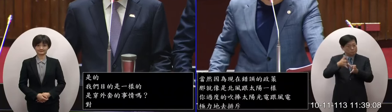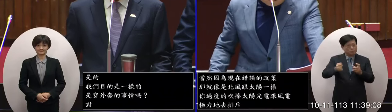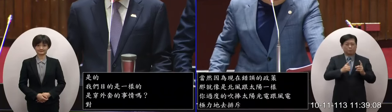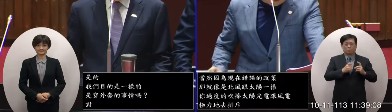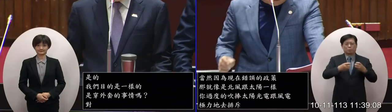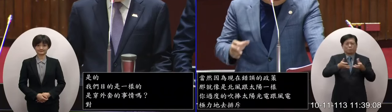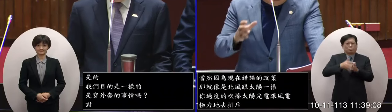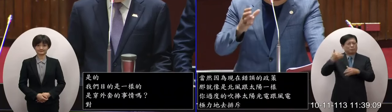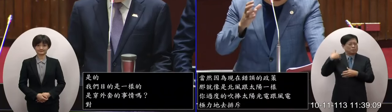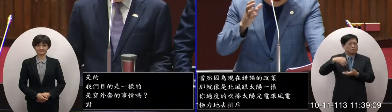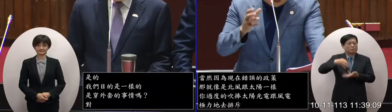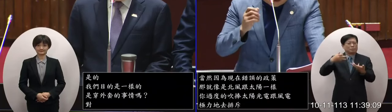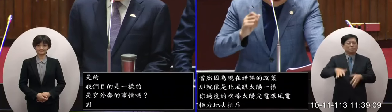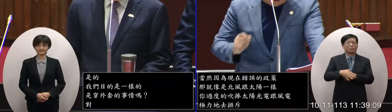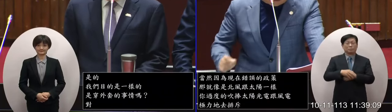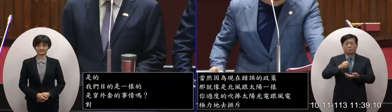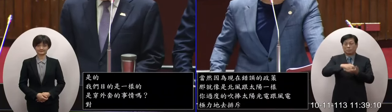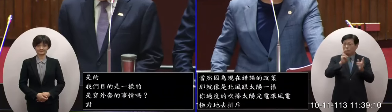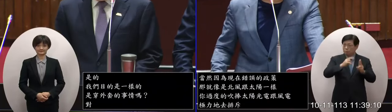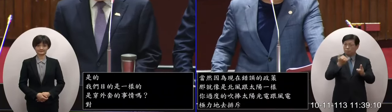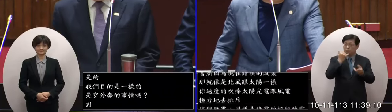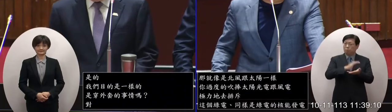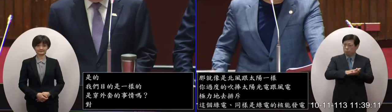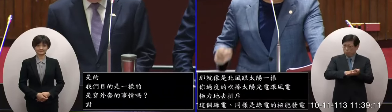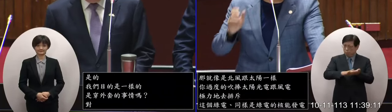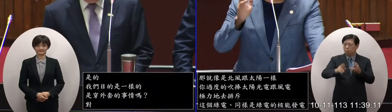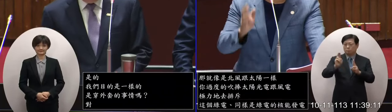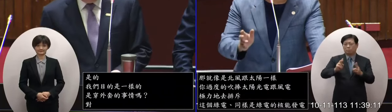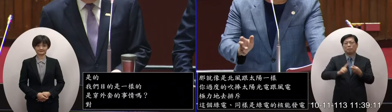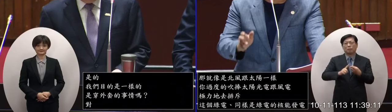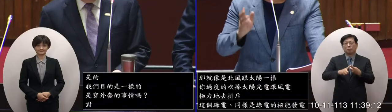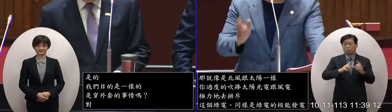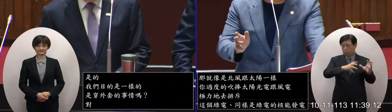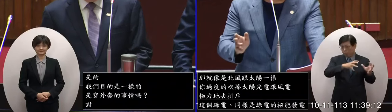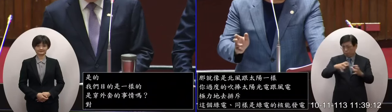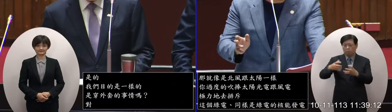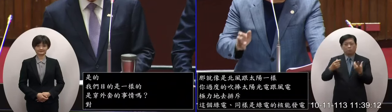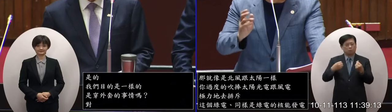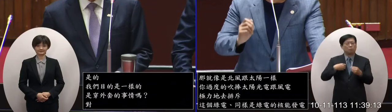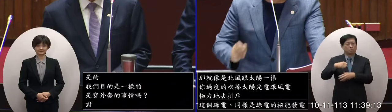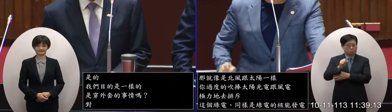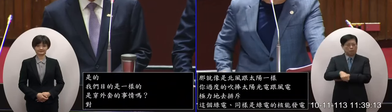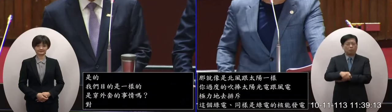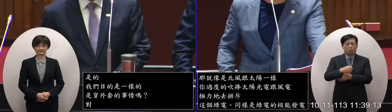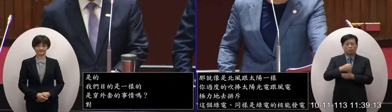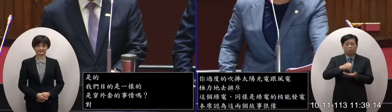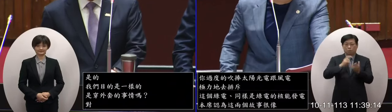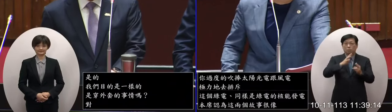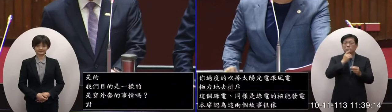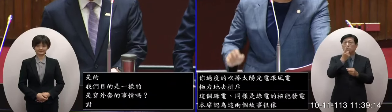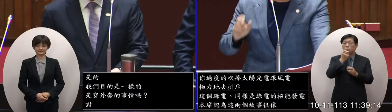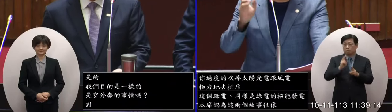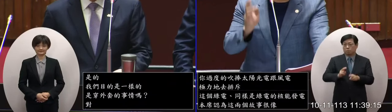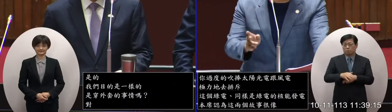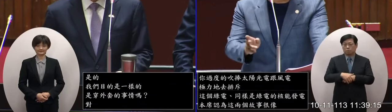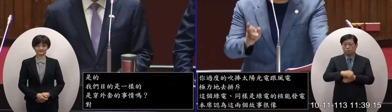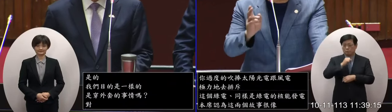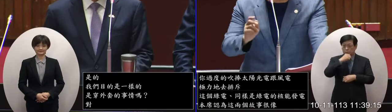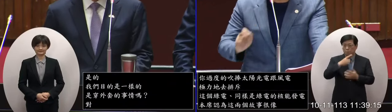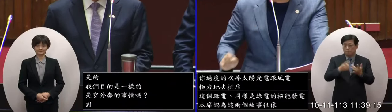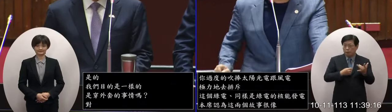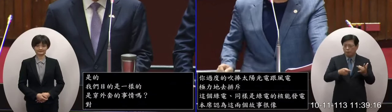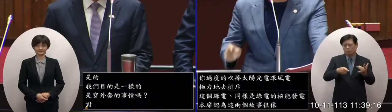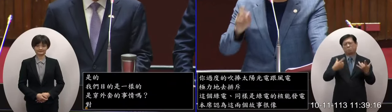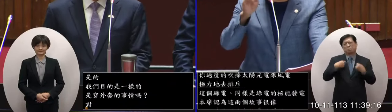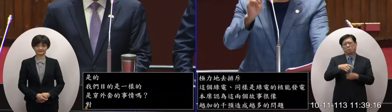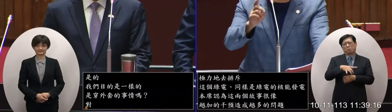长你也提过了，就是说核能是干净的能源，那世界各国也公认核电是绿电，哦，那台湾缺电是